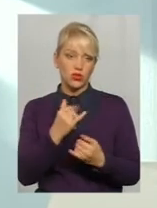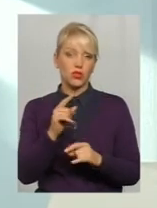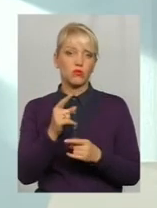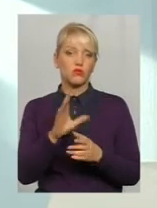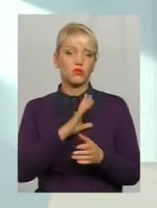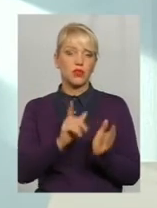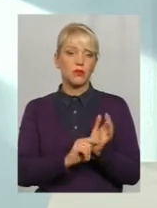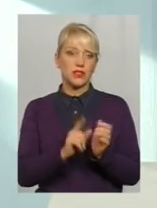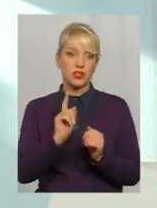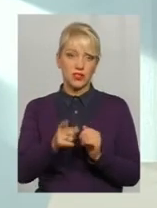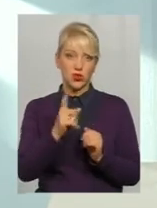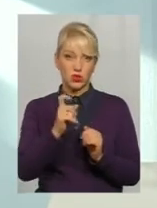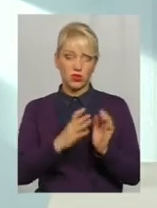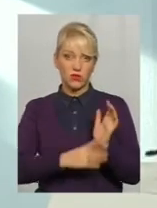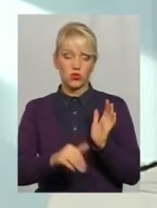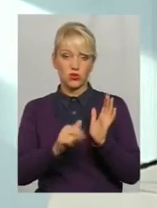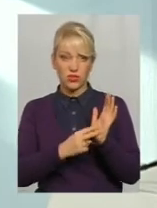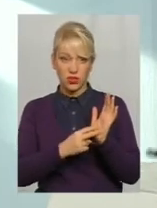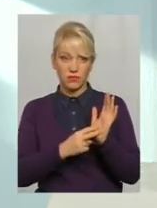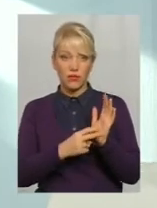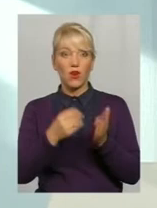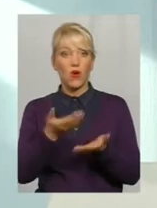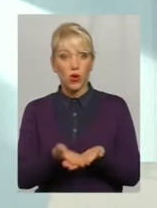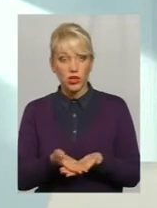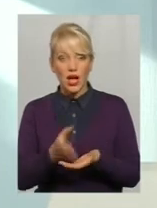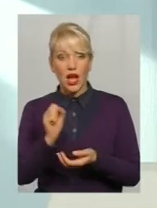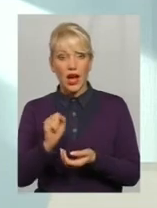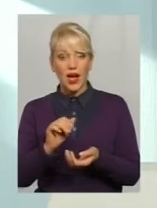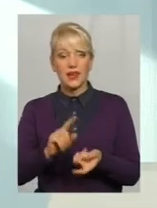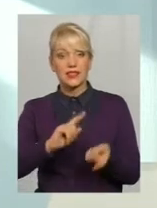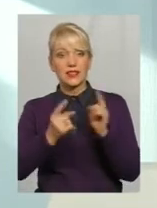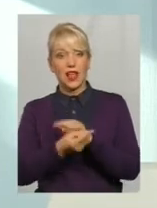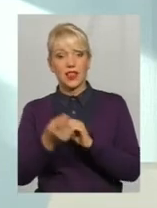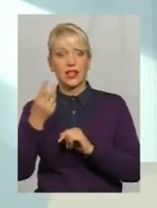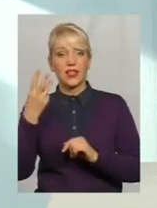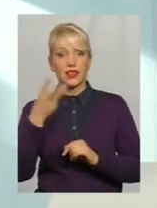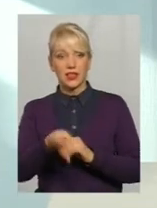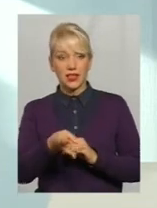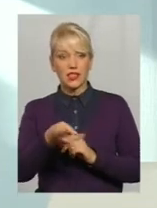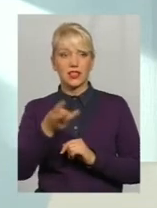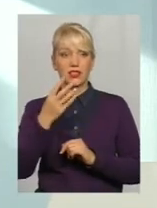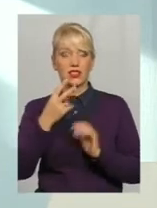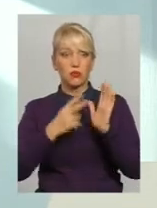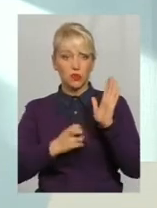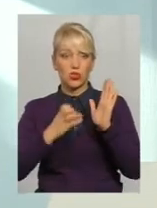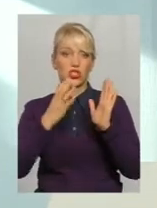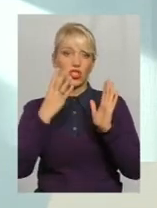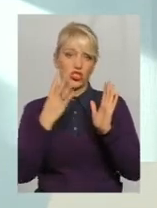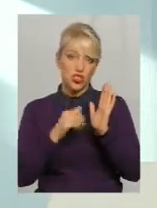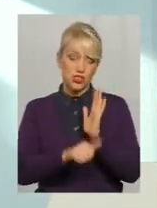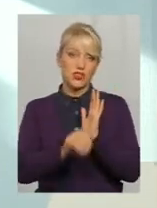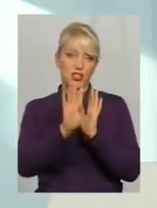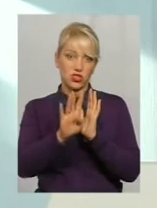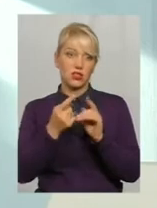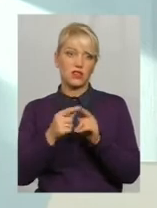була 1197, от, а стало більше 3000, 3764, то, звичайно, втричі. І